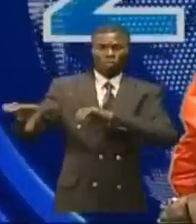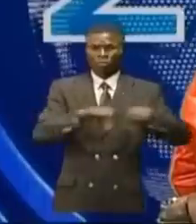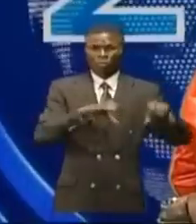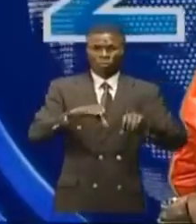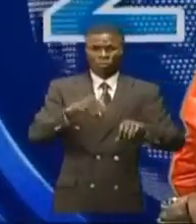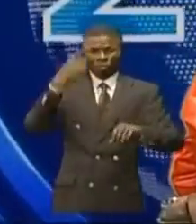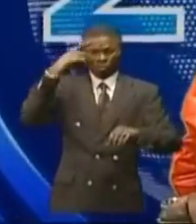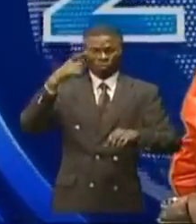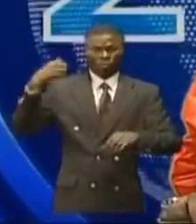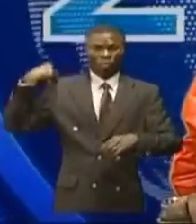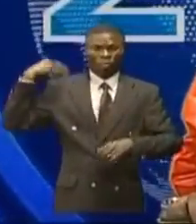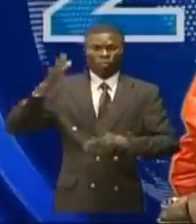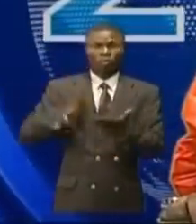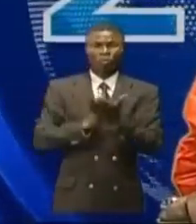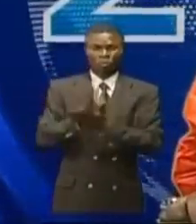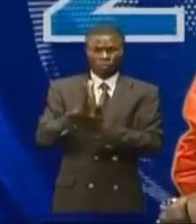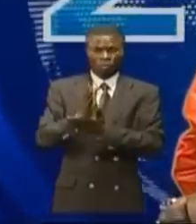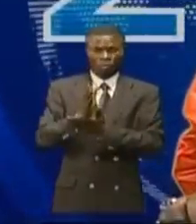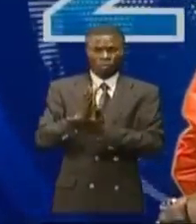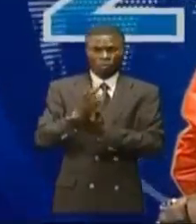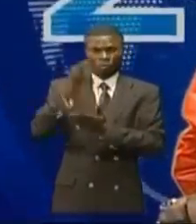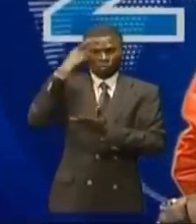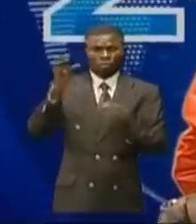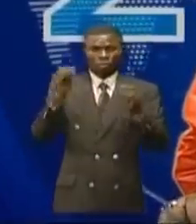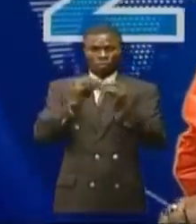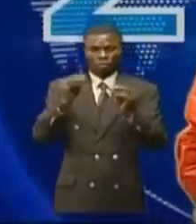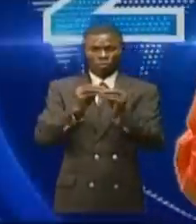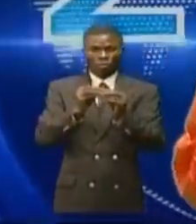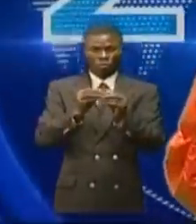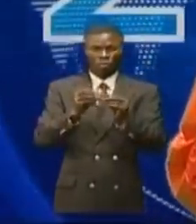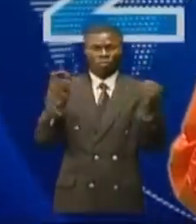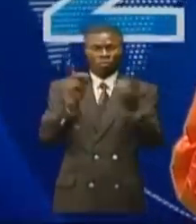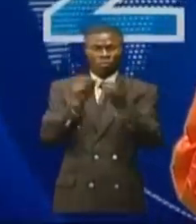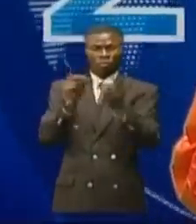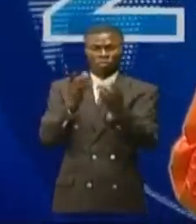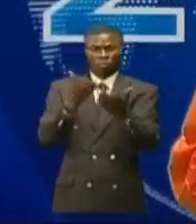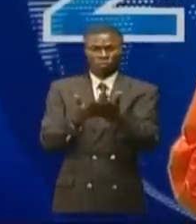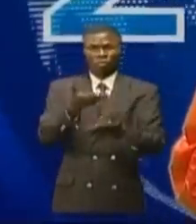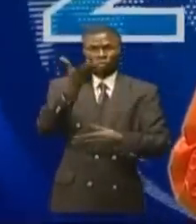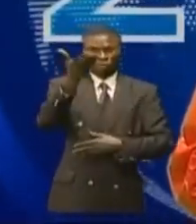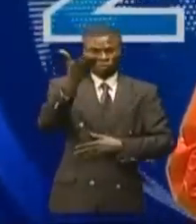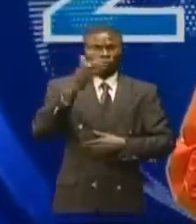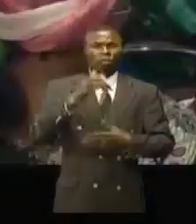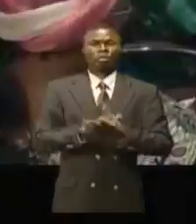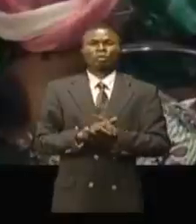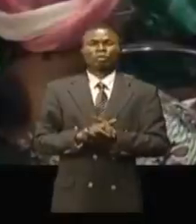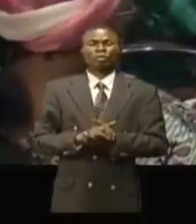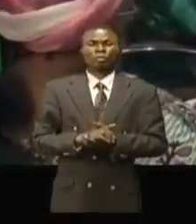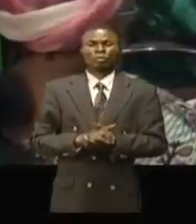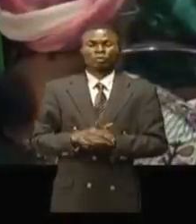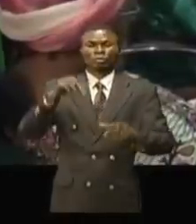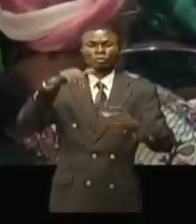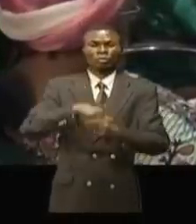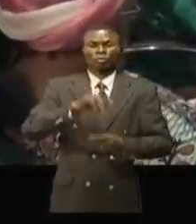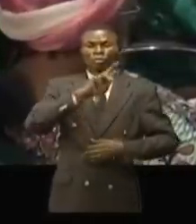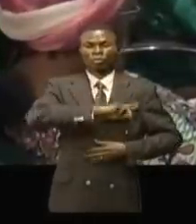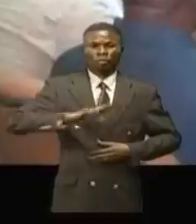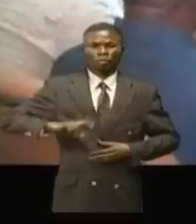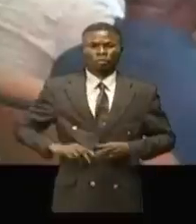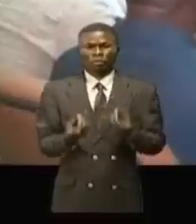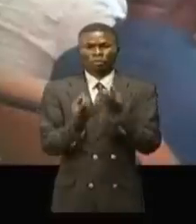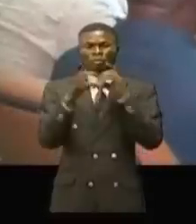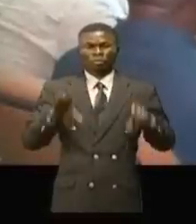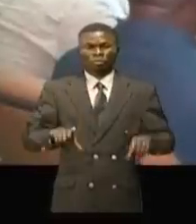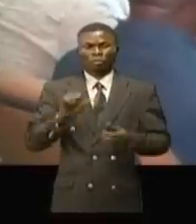un état de droit et pour une réunion de prise de contact. Marie-Louise Mbella. En République démocratique du Congo,